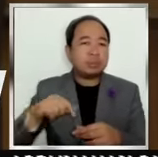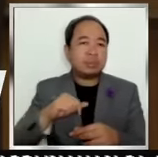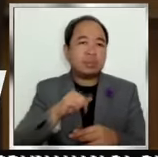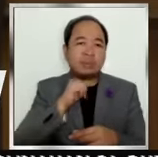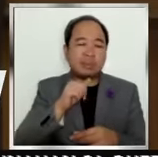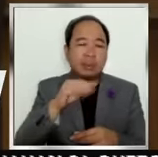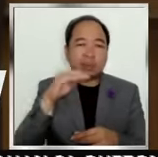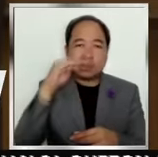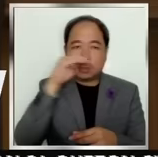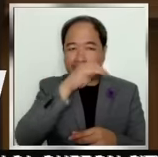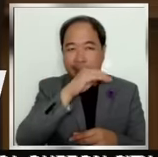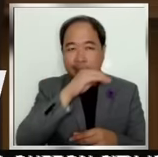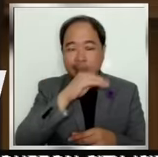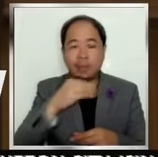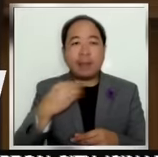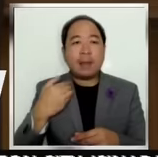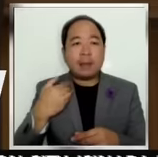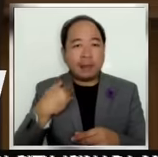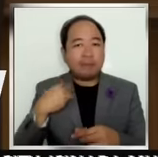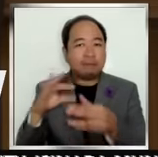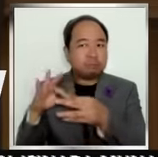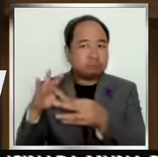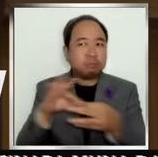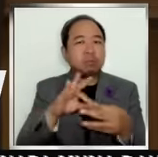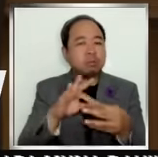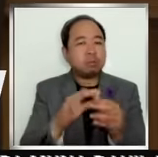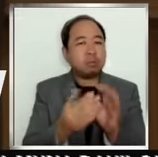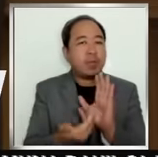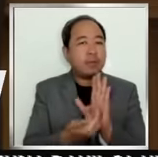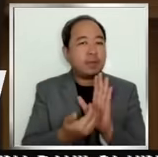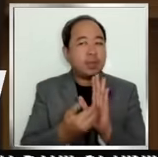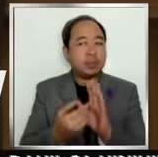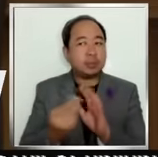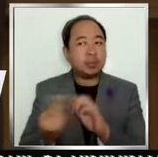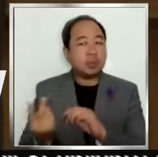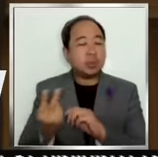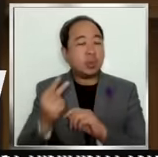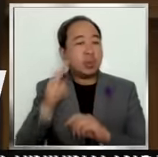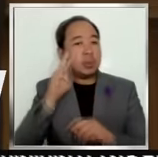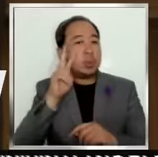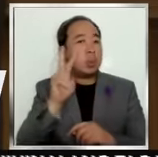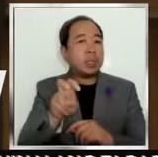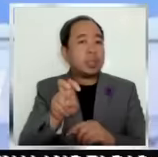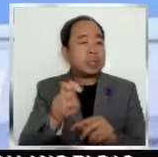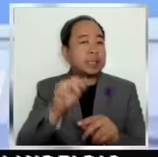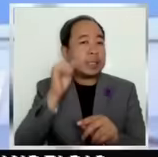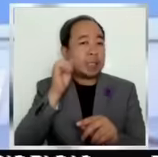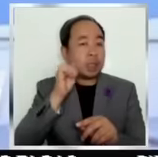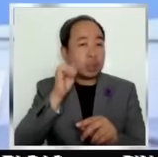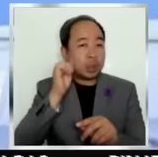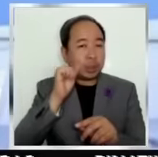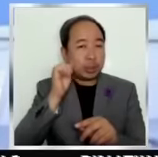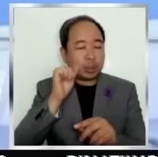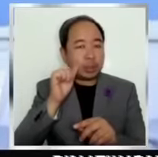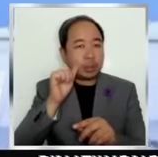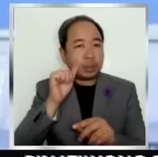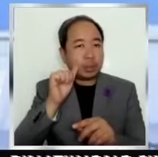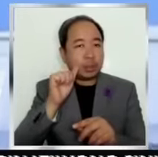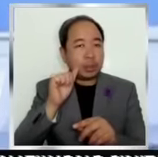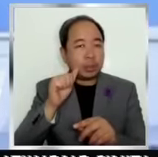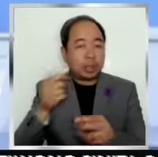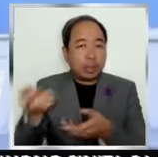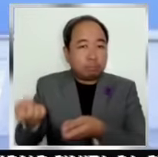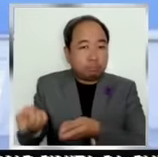corroborative evidence na talagang yung nakita nilang ah babae na ah binubuhat ng mga